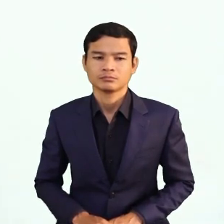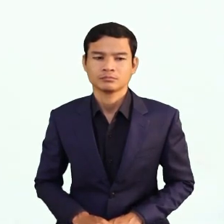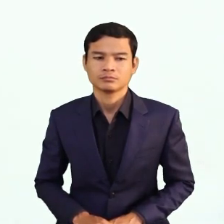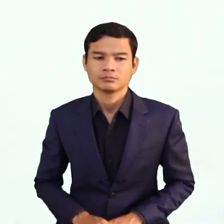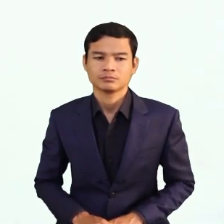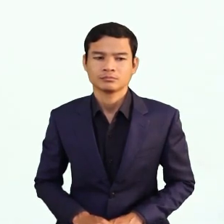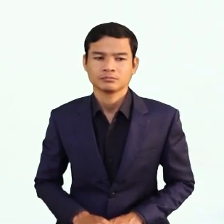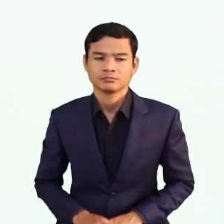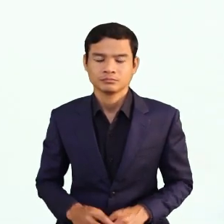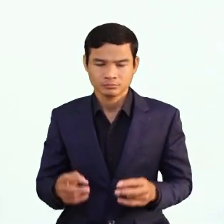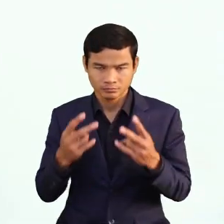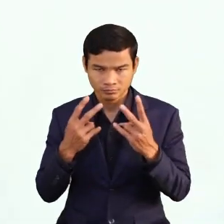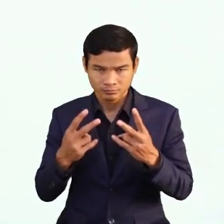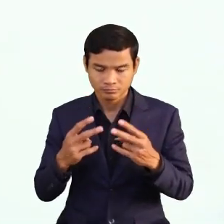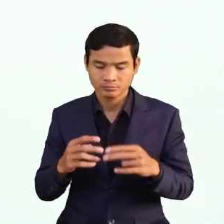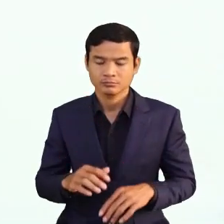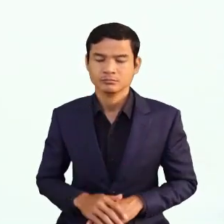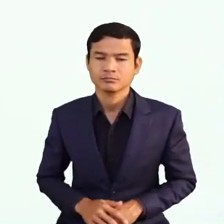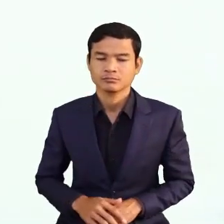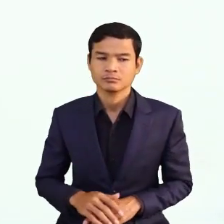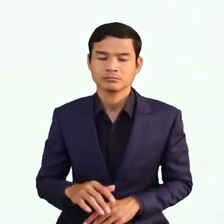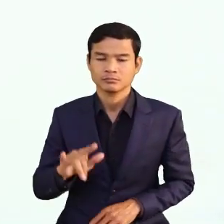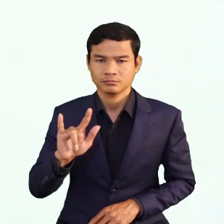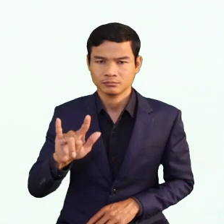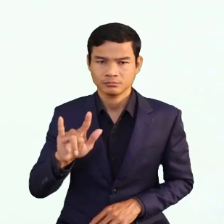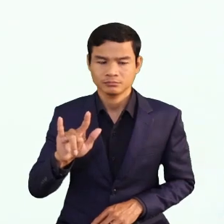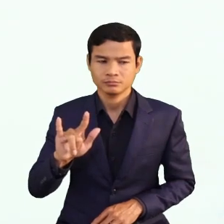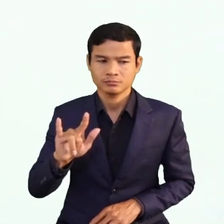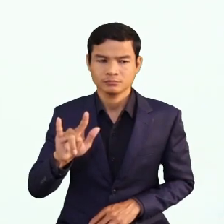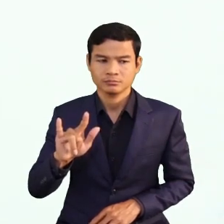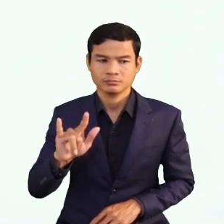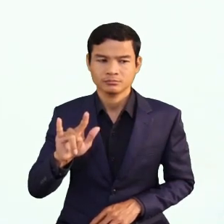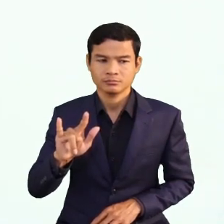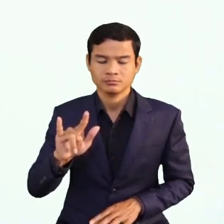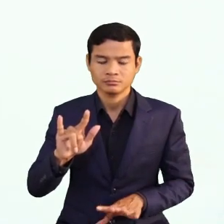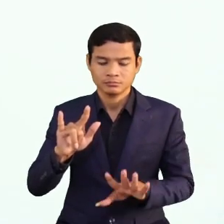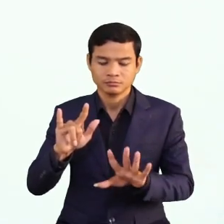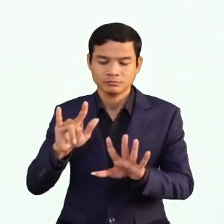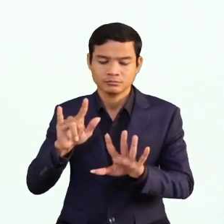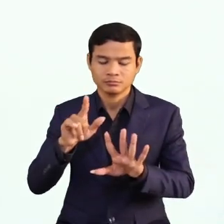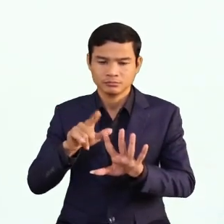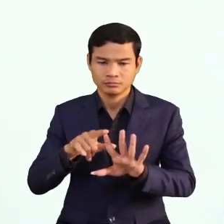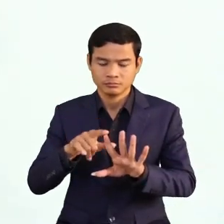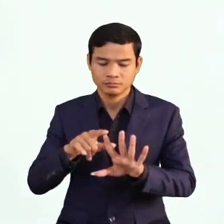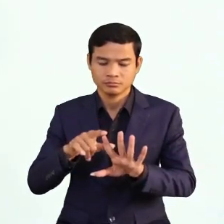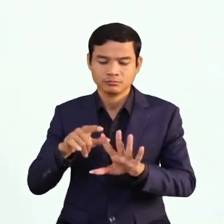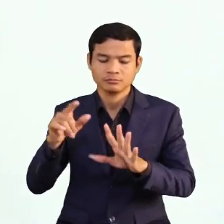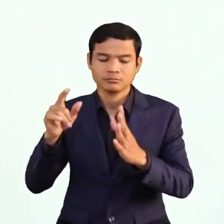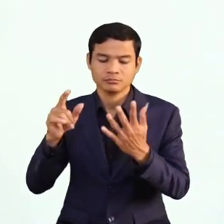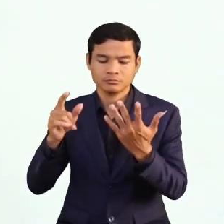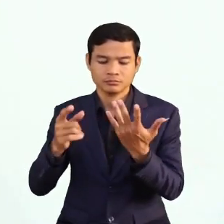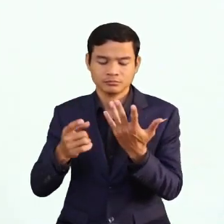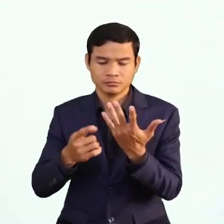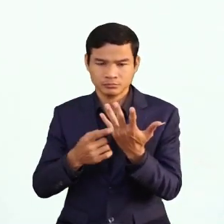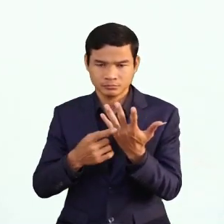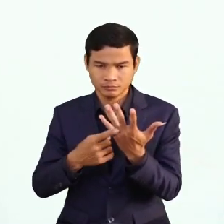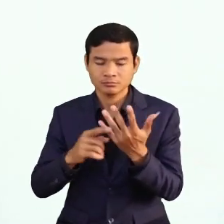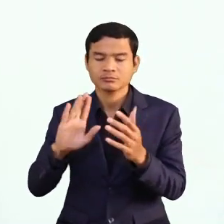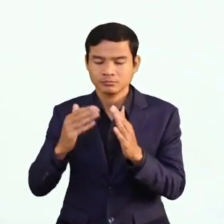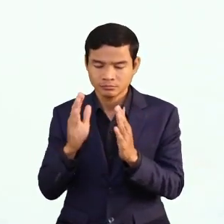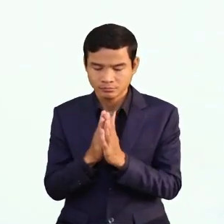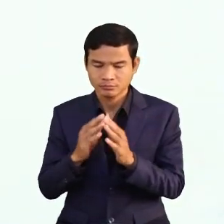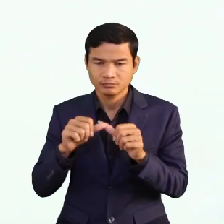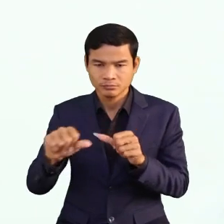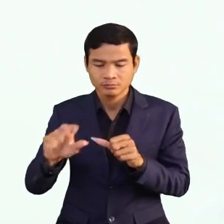ចាតាផ្ទៀងផ្ទាត់ប៉អៅប៉ៅចាអរគុណបន្ត